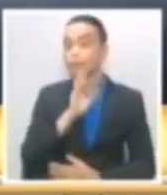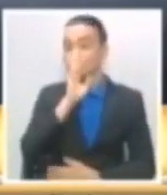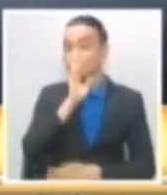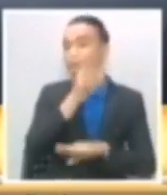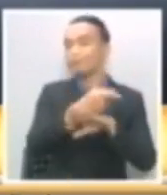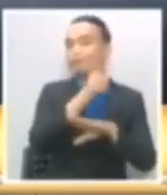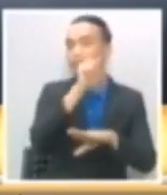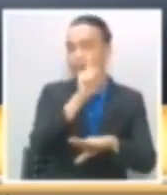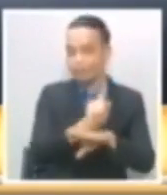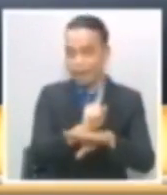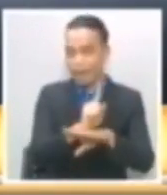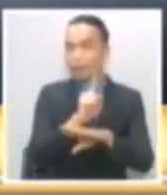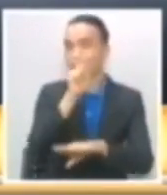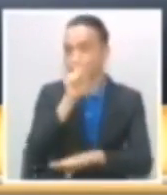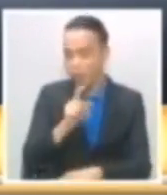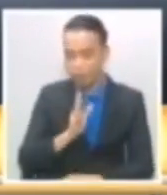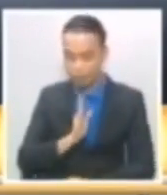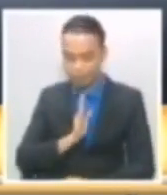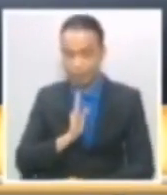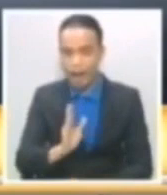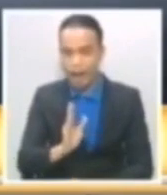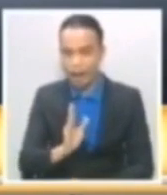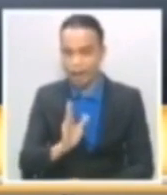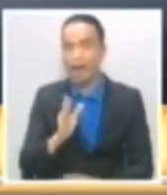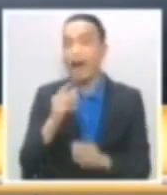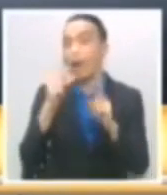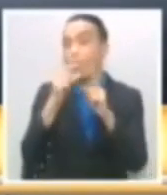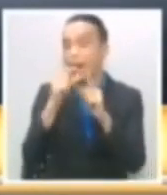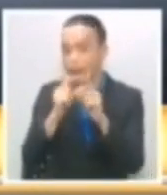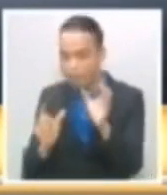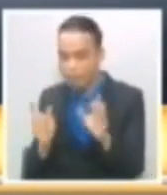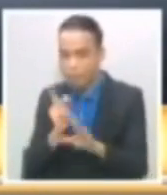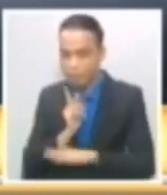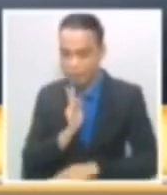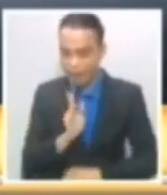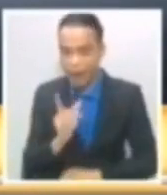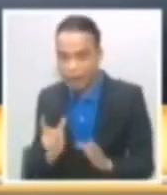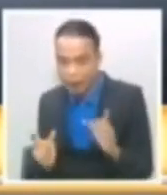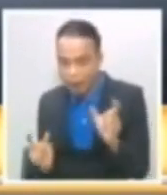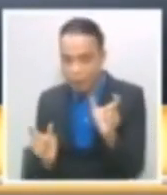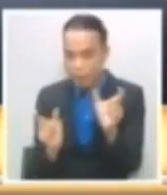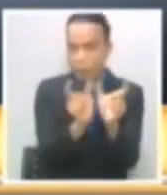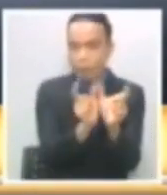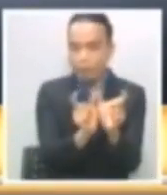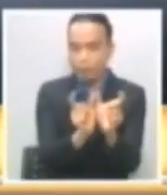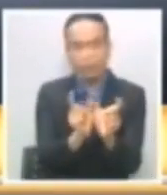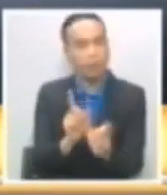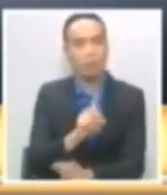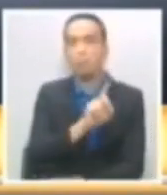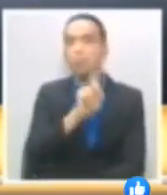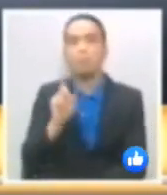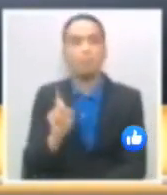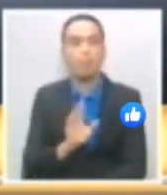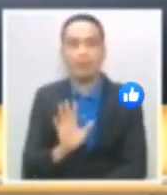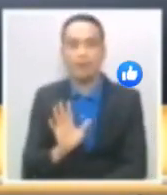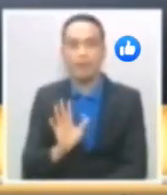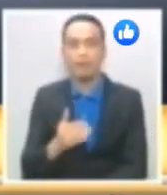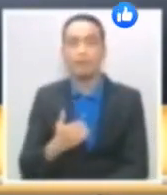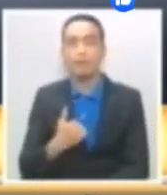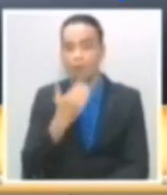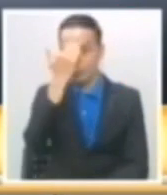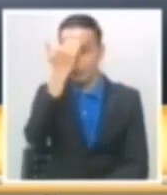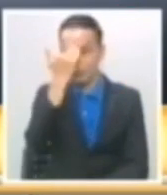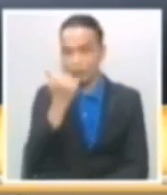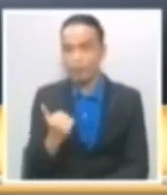ลงไปในข้อบังคับนั้นผมเห็นว่ามันเป็นสิ่งที่ไม่จำเป็นในฐานะที่เป็นกรรมาธิการก็ได้แสดงความ